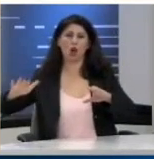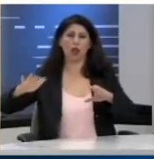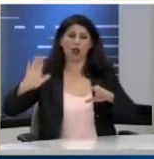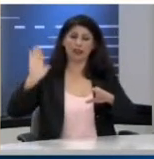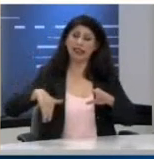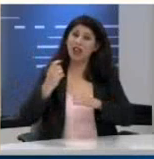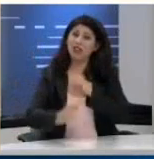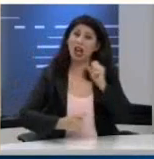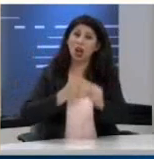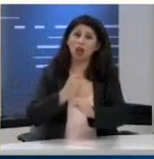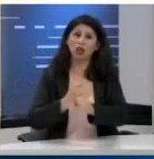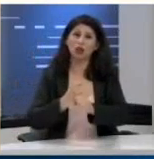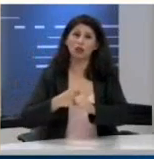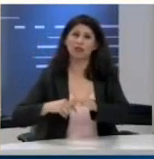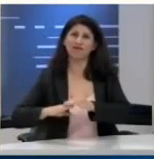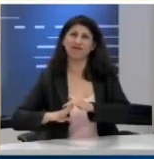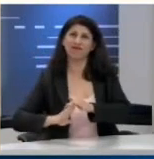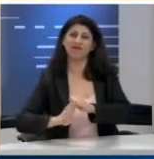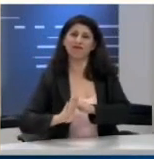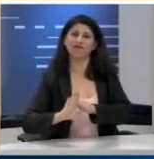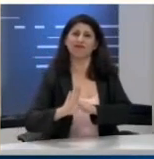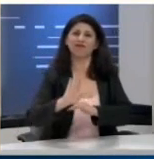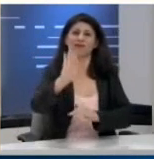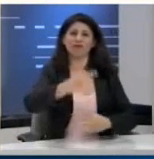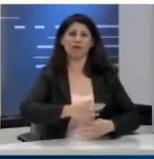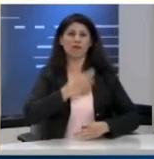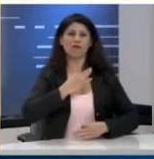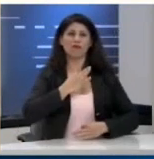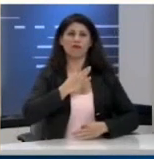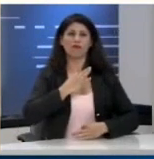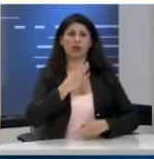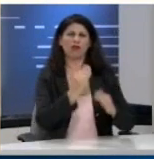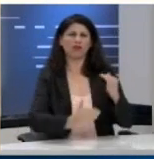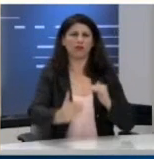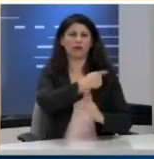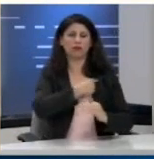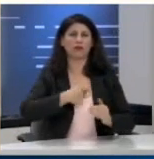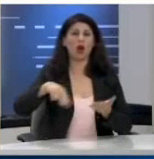ξανά ανακάμψει το κύρος, ο δυναμισμός, ο ηγετικός ρόλος της χώρας.